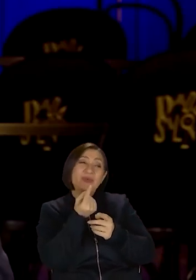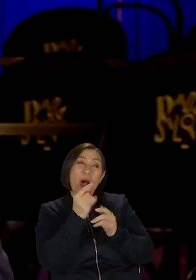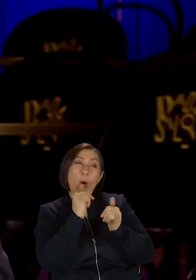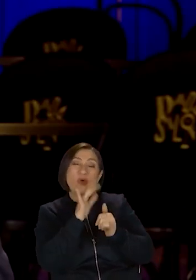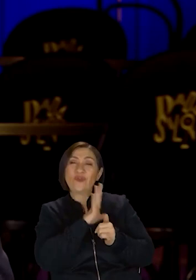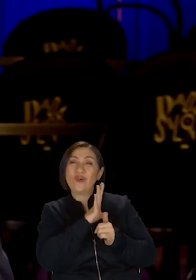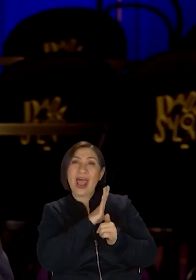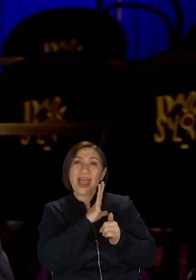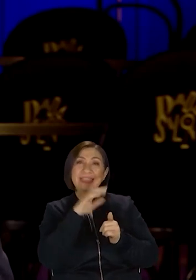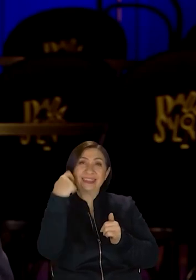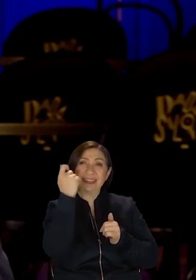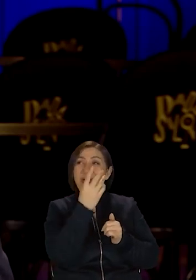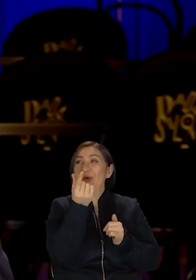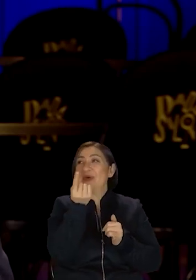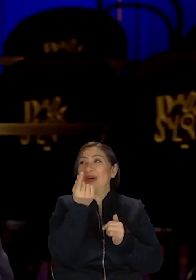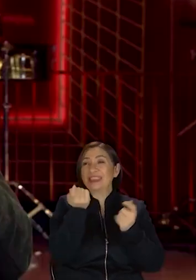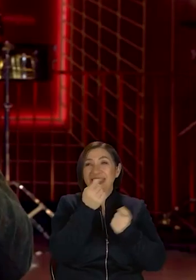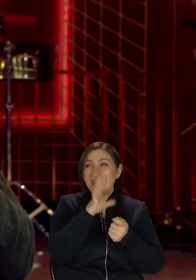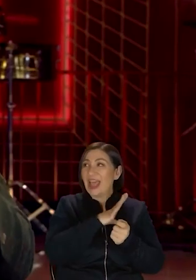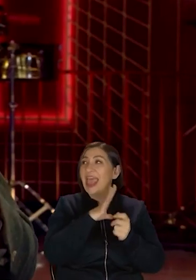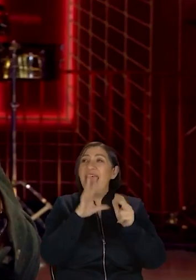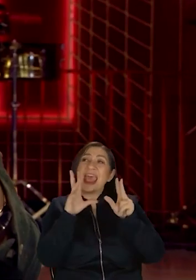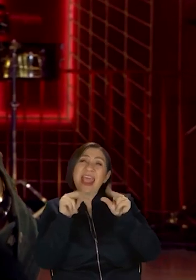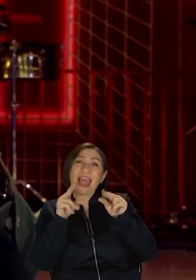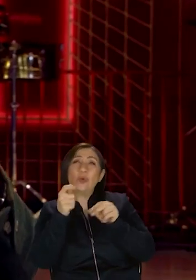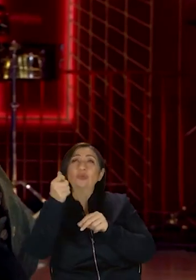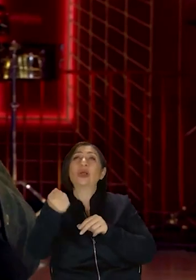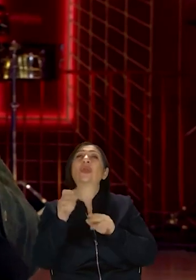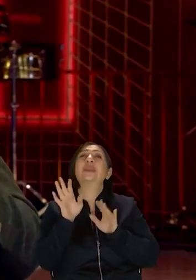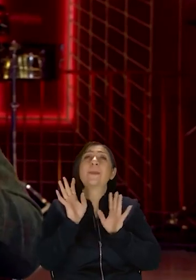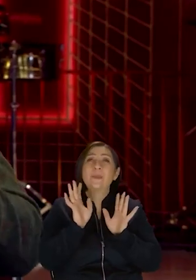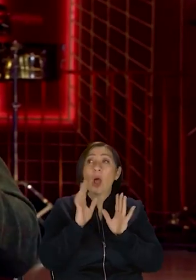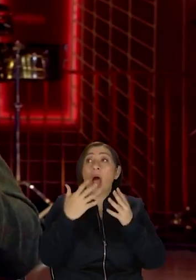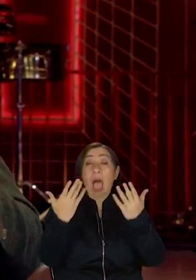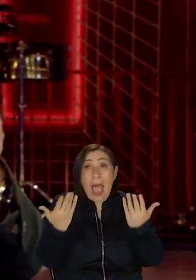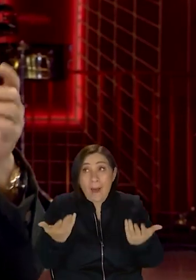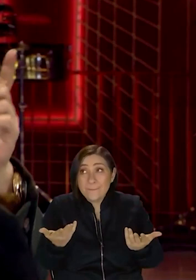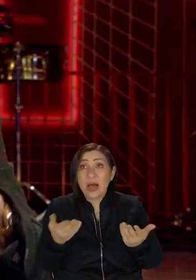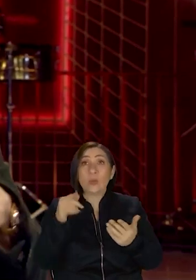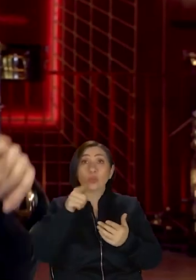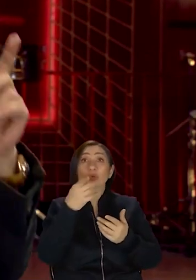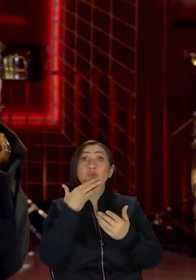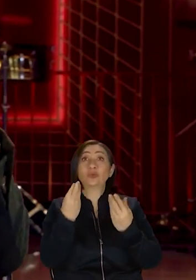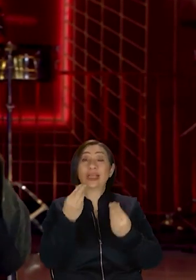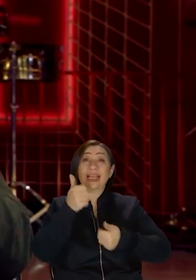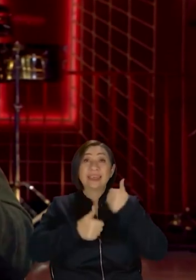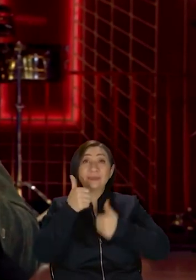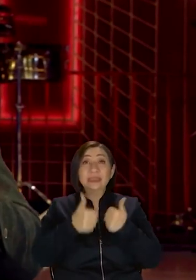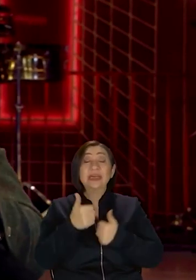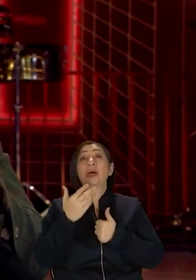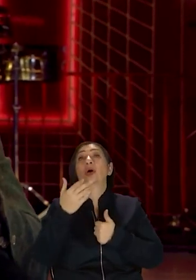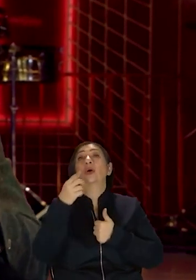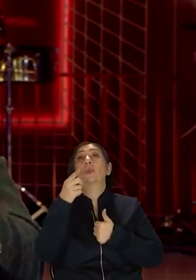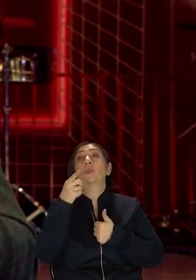oynuyorlar, küçük işlerde oynuyorlar, yeteri kadar onlara ücret ödenmiyor. Ama ve lakin işte bu güzellik yarışmalarından gelenler, işte efendim